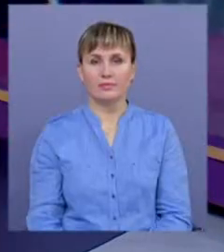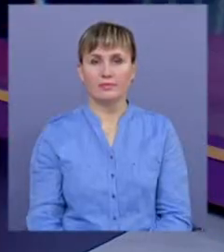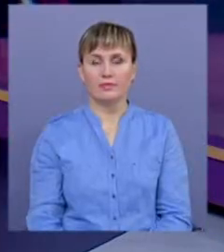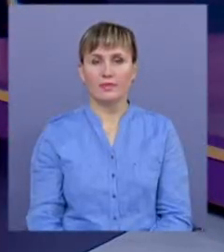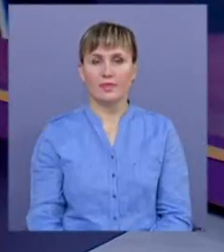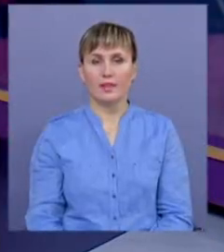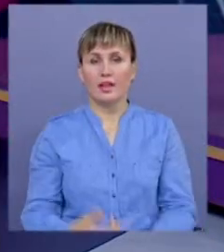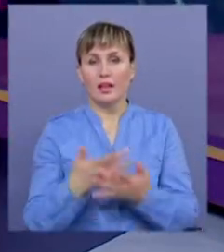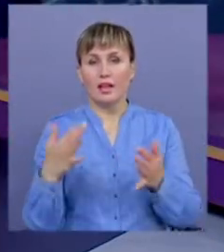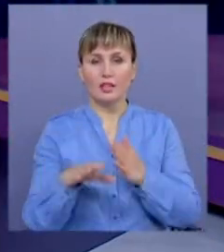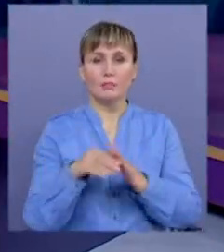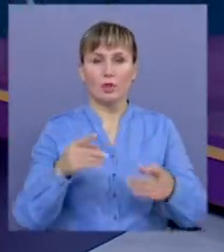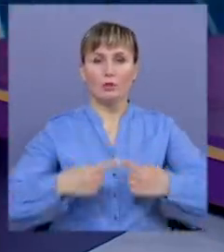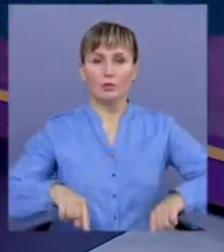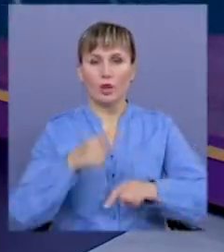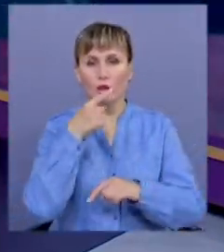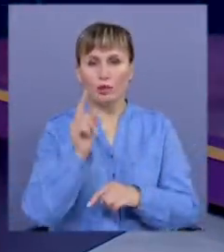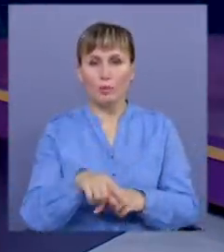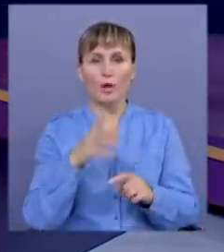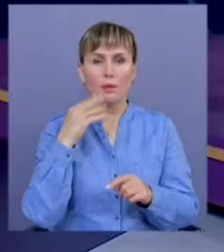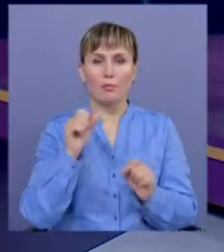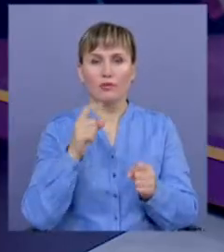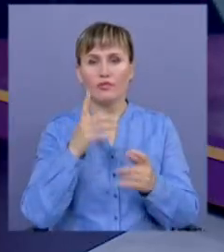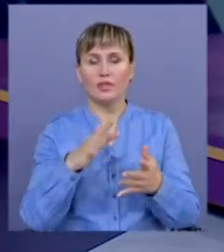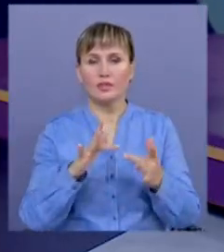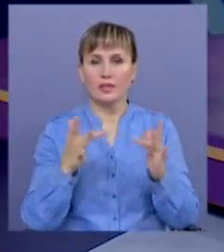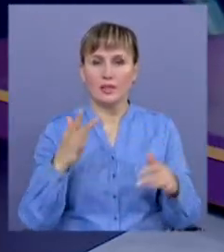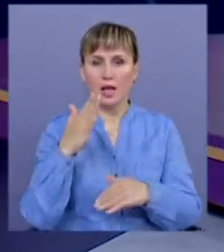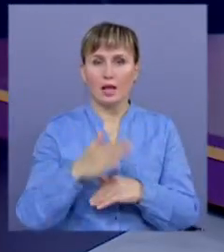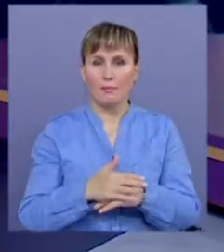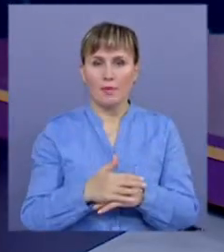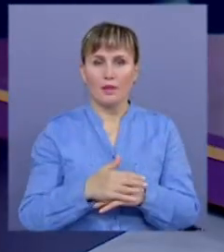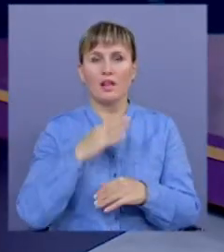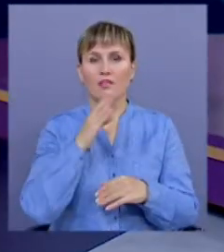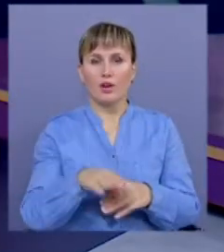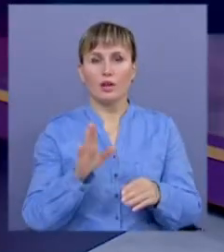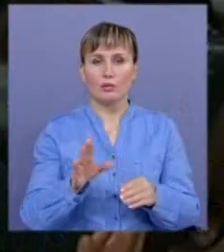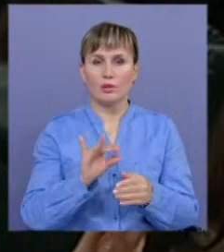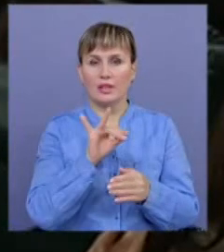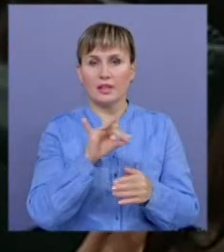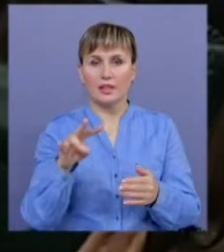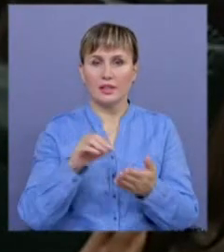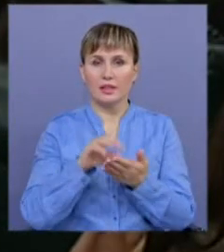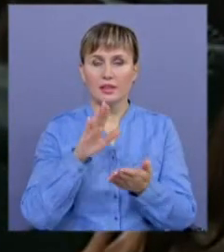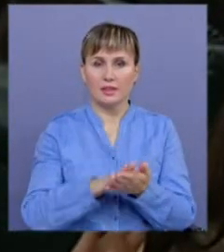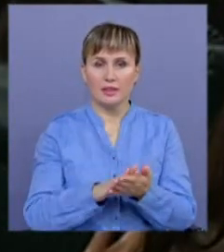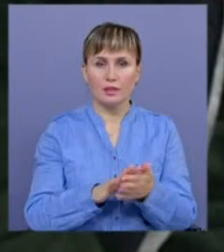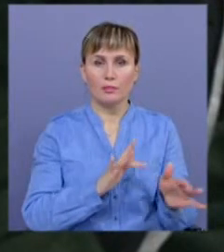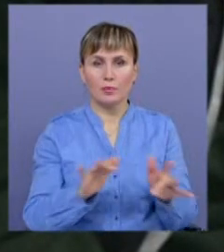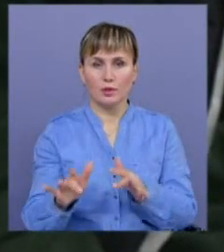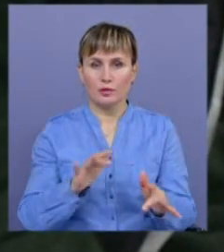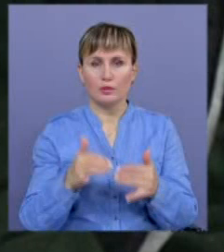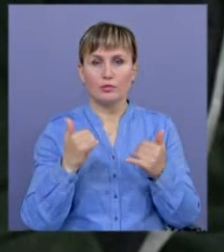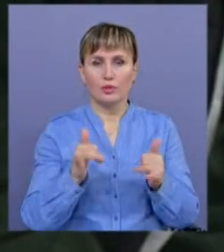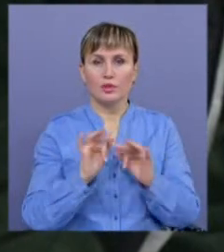Номер и адрес своего избирательного участка алматинцы могут выяснить на сайте Акимата. Достаточно ввести ИИН. Процедуру студентам казну